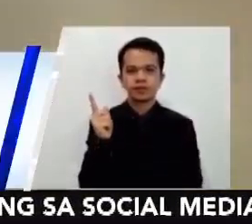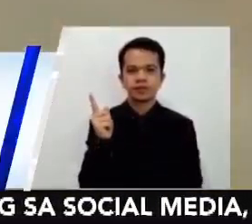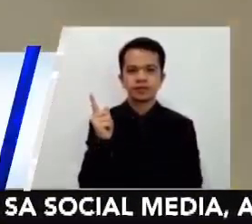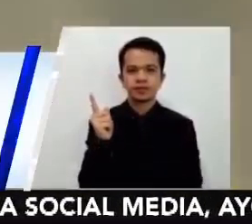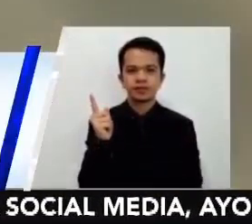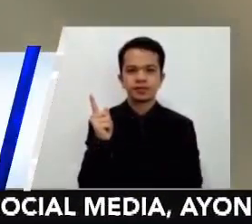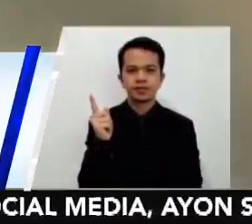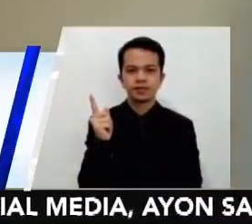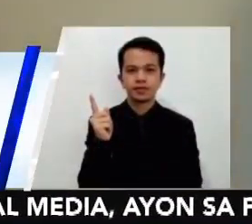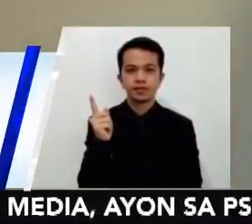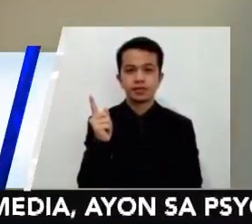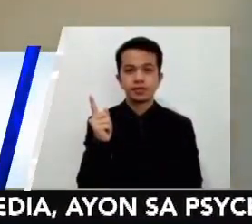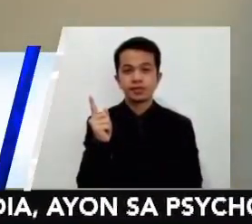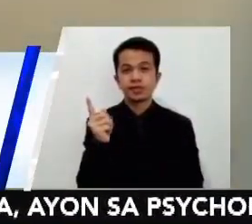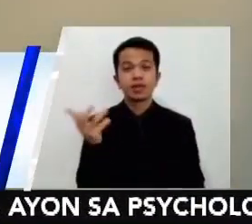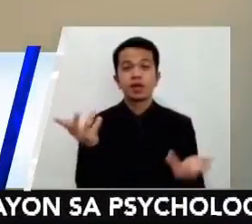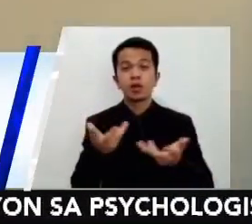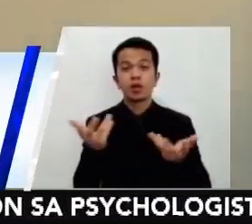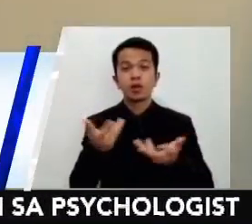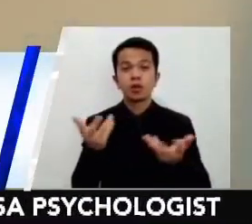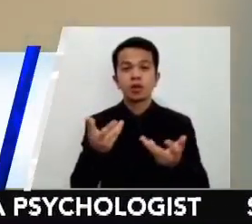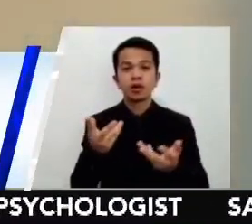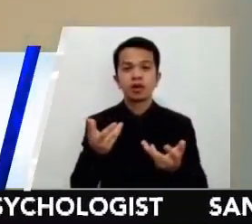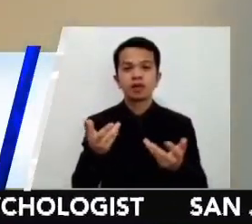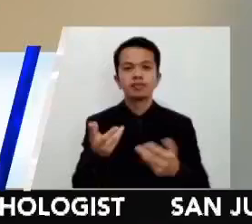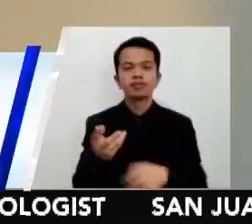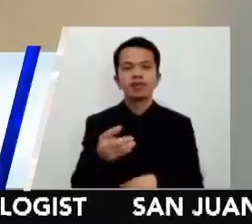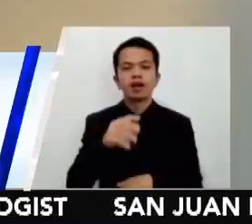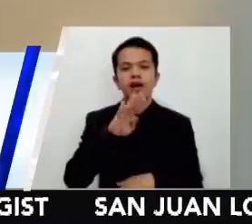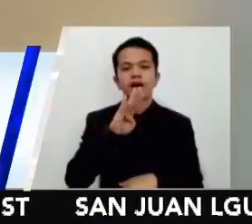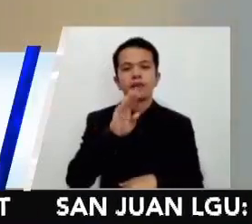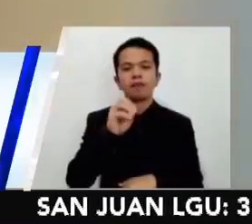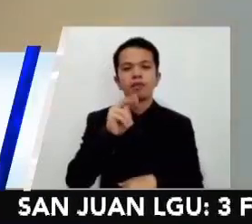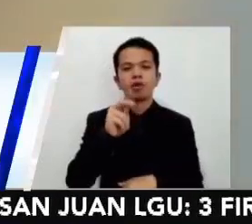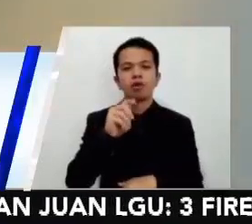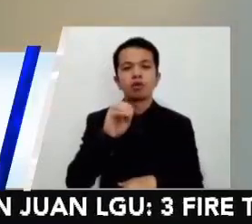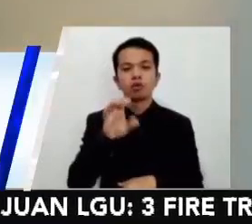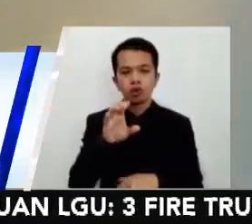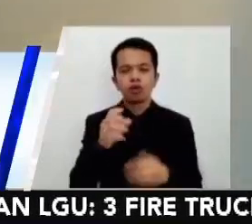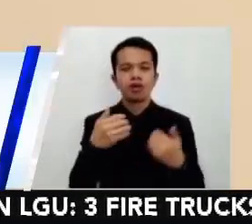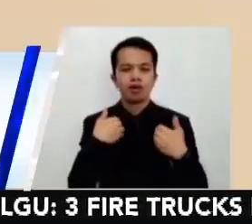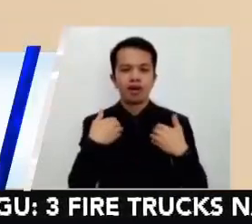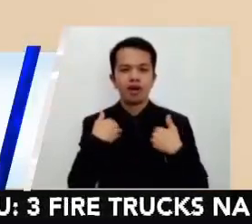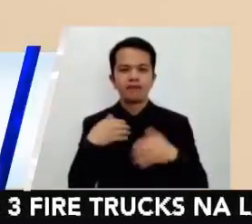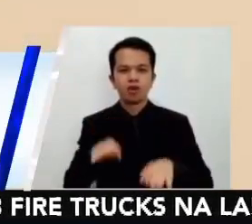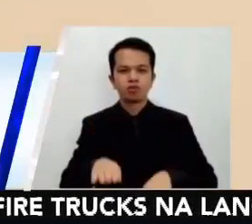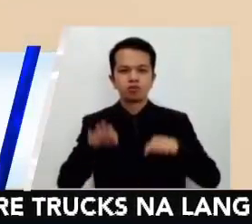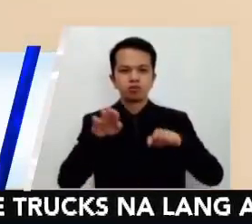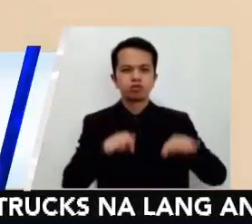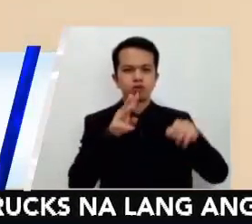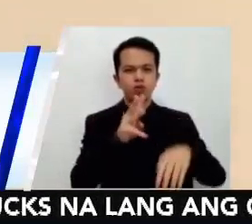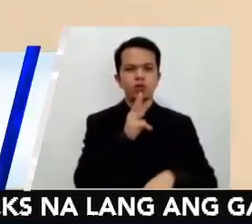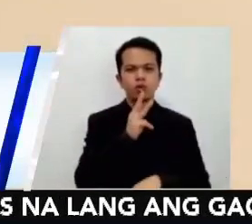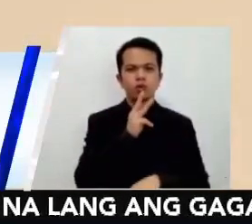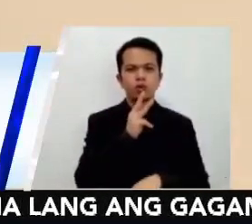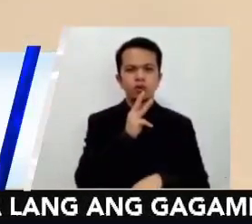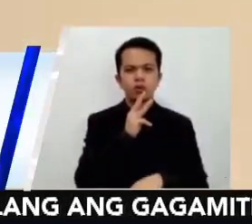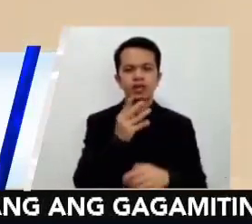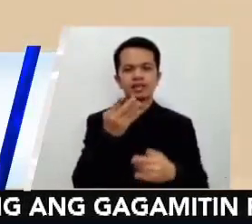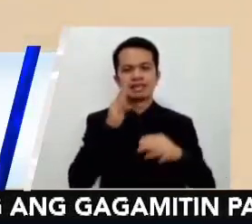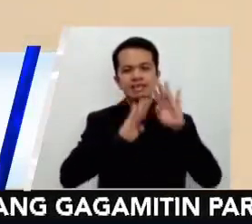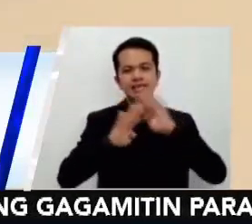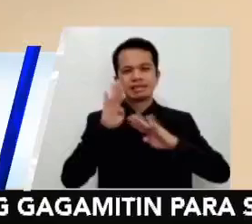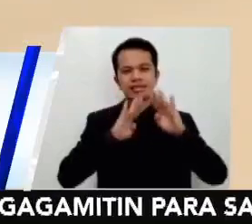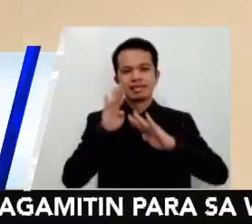Tulad sa barangay Poblacion sa Bontoc Mountain Province, binaha ang ilang kalsada matapos ang pag-ulan. Problema kasi ang daluyan ng tubig sa